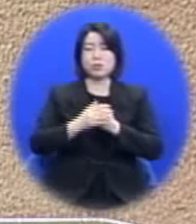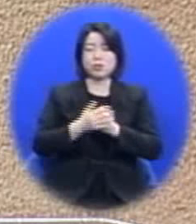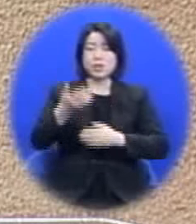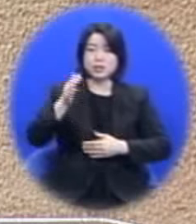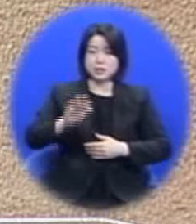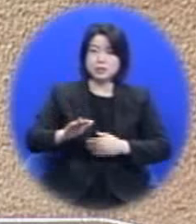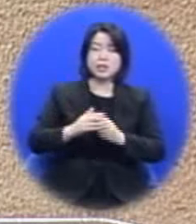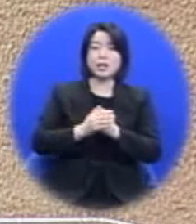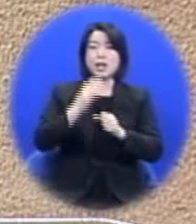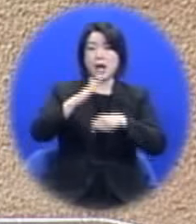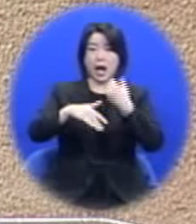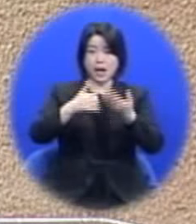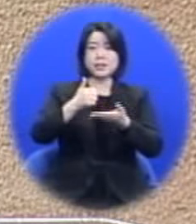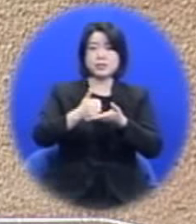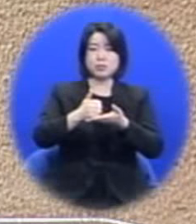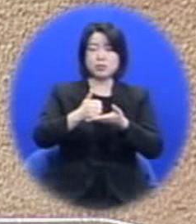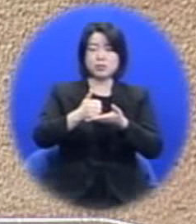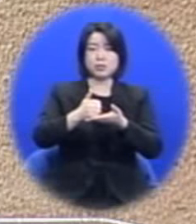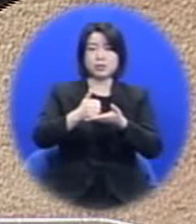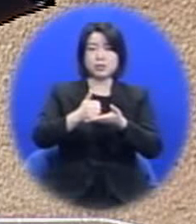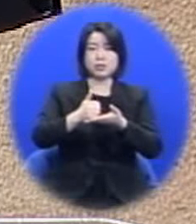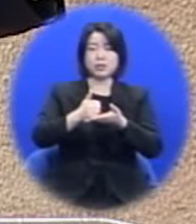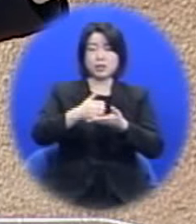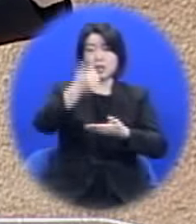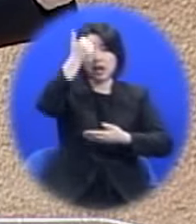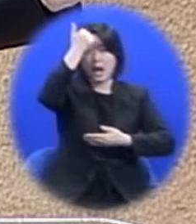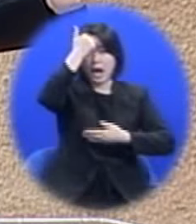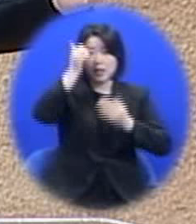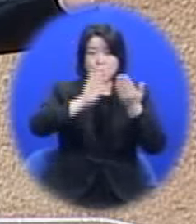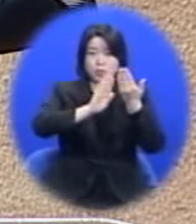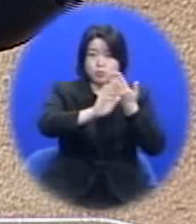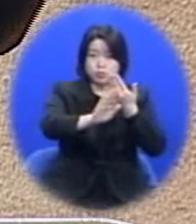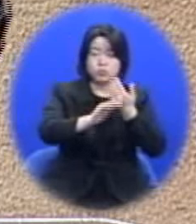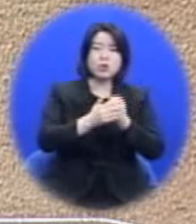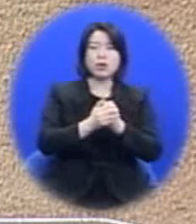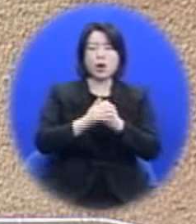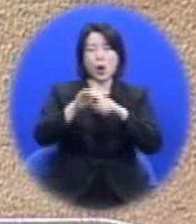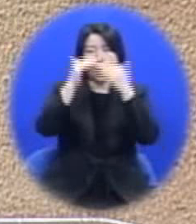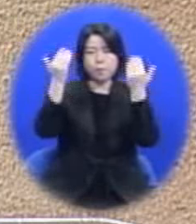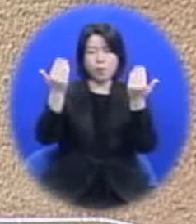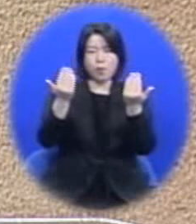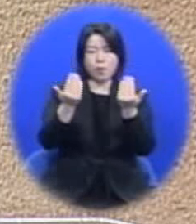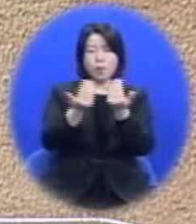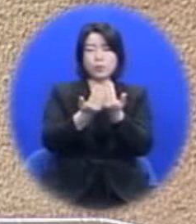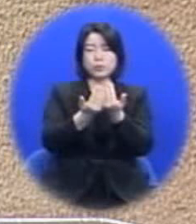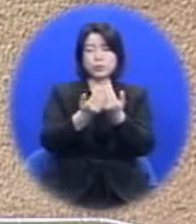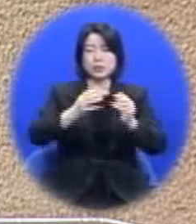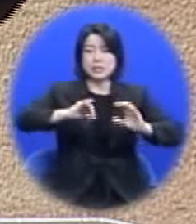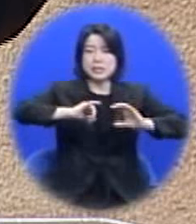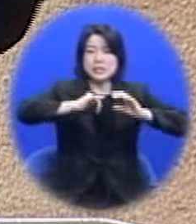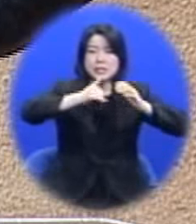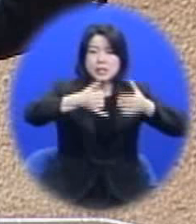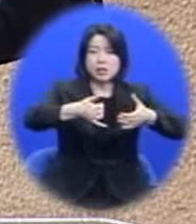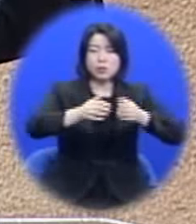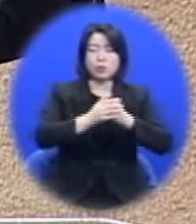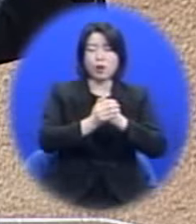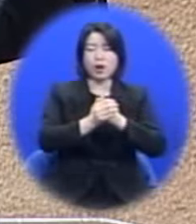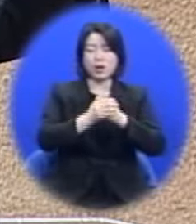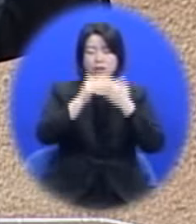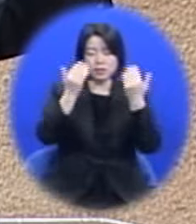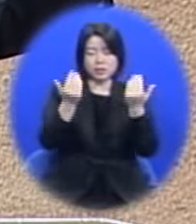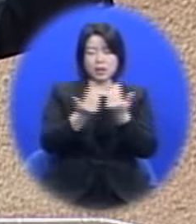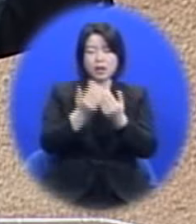그런데 하나님은요. 아담 이후로 모든 인류가 다 하나님께 가시